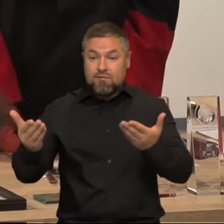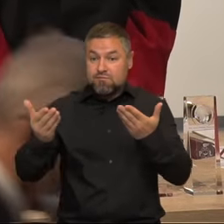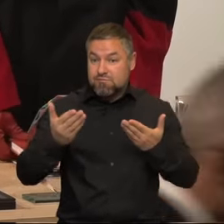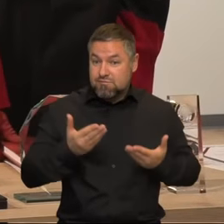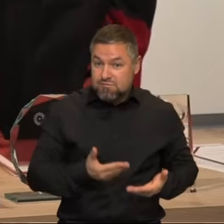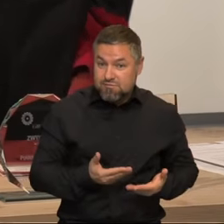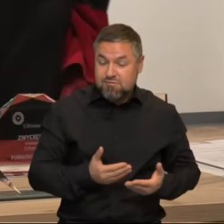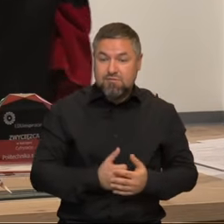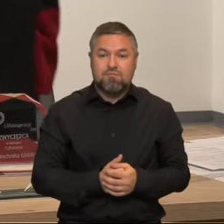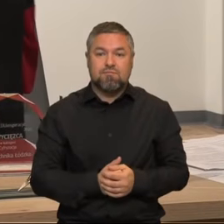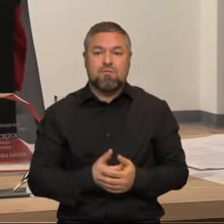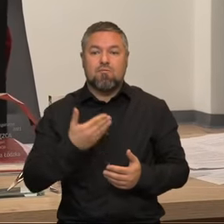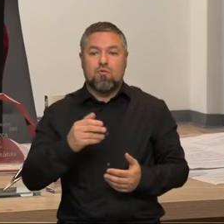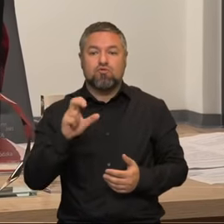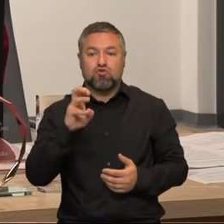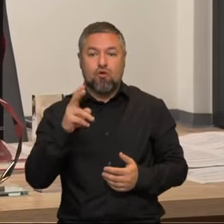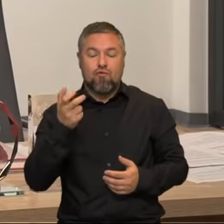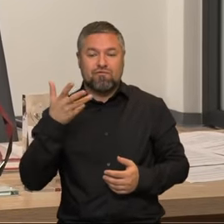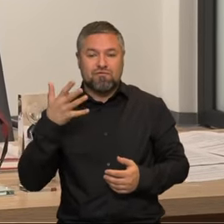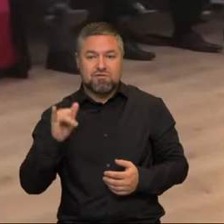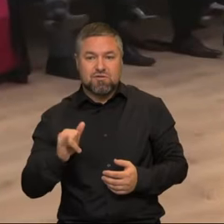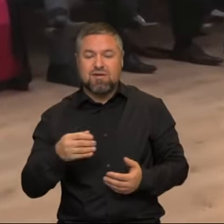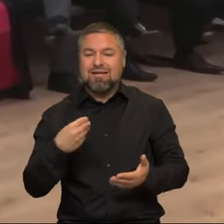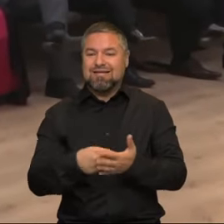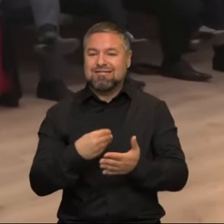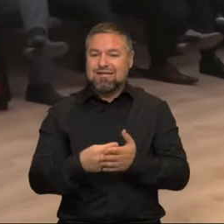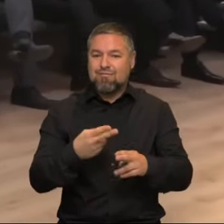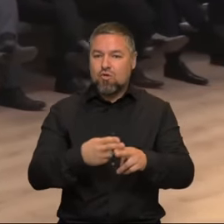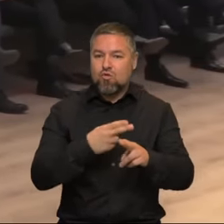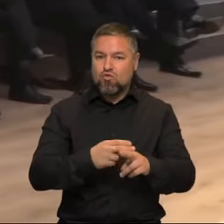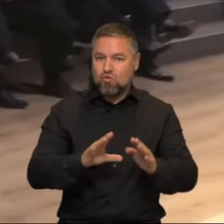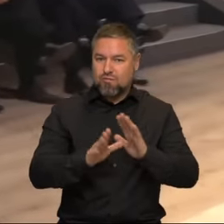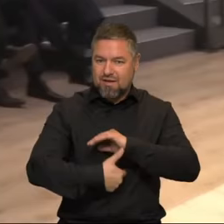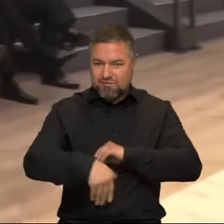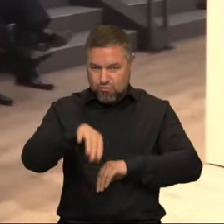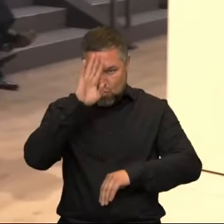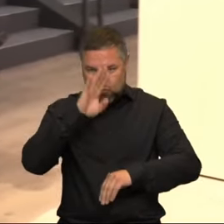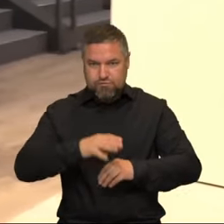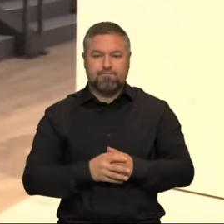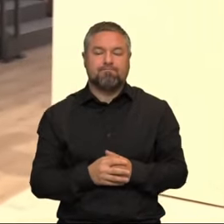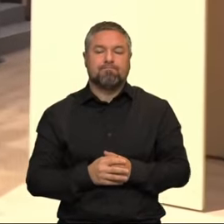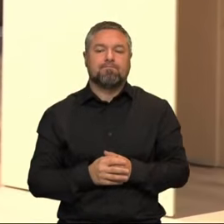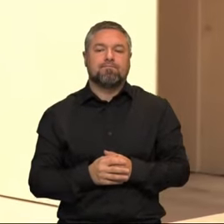pana Krzysztofa Mączkowskiego, skarbnika Urzędu Miasta Łodzi. Bardzo proszę.